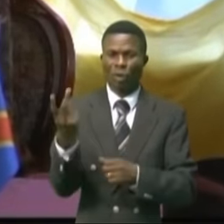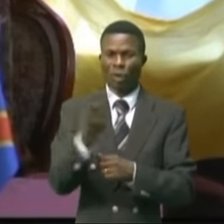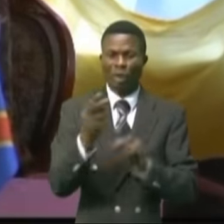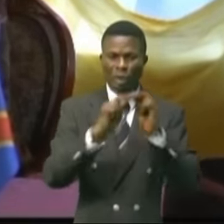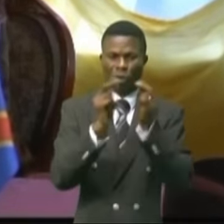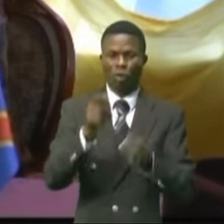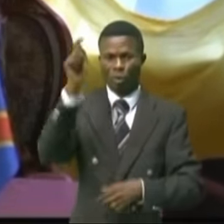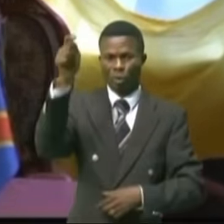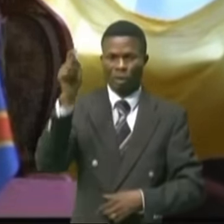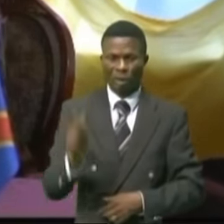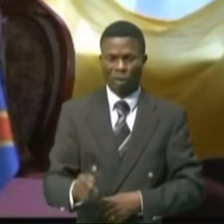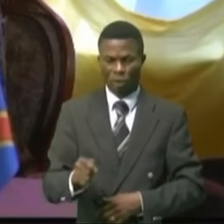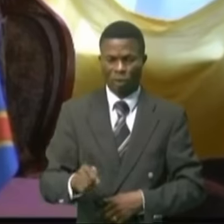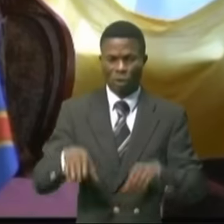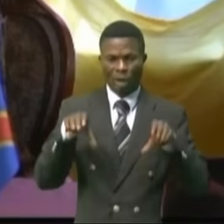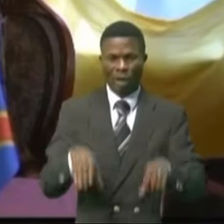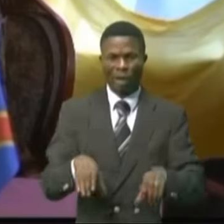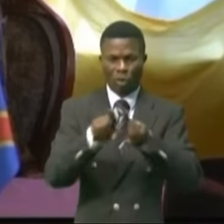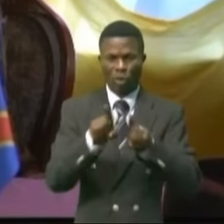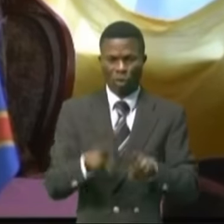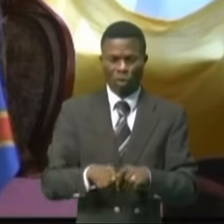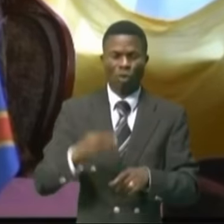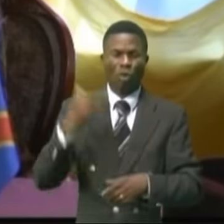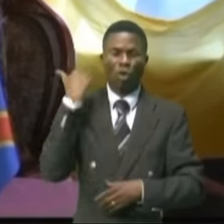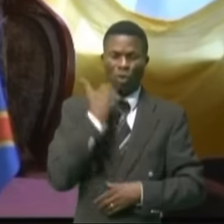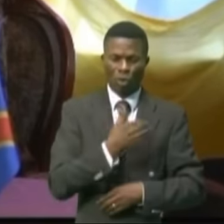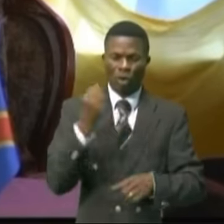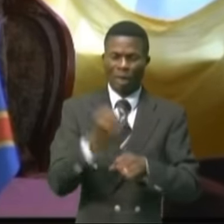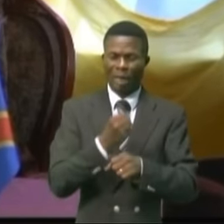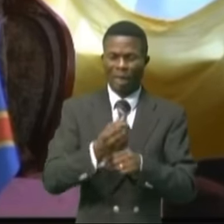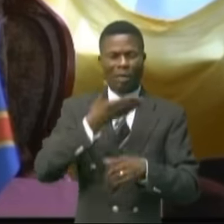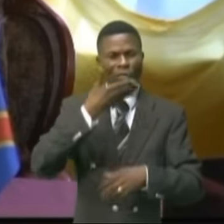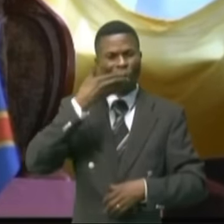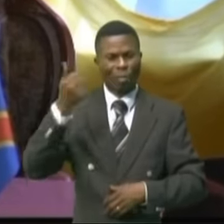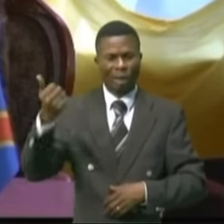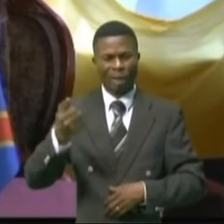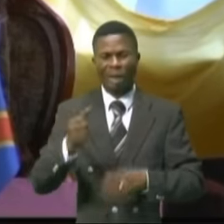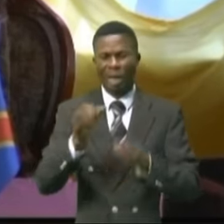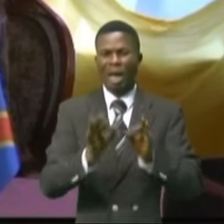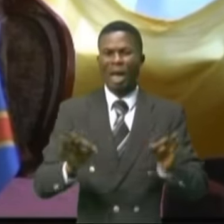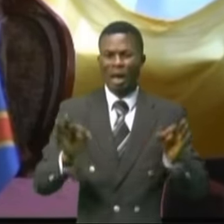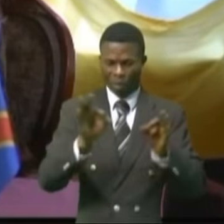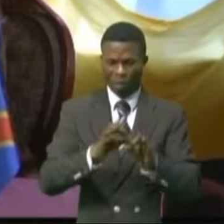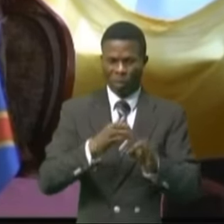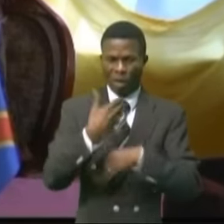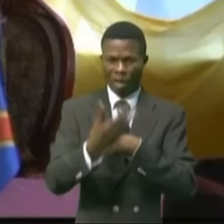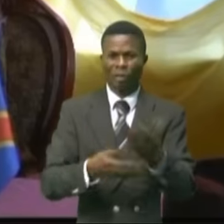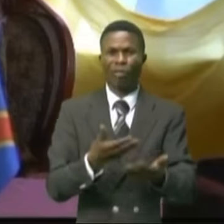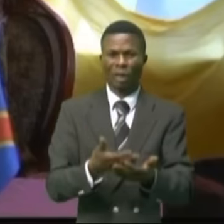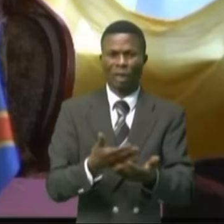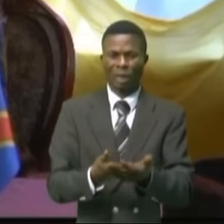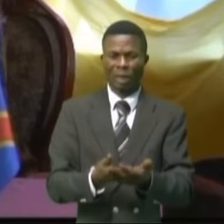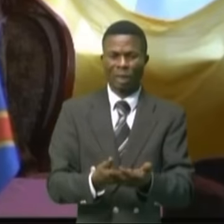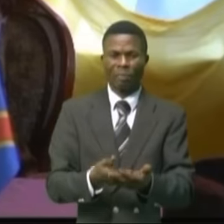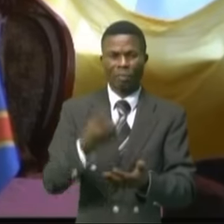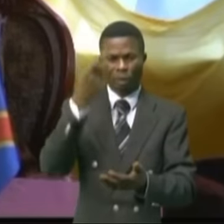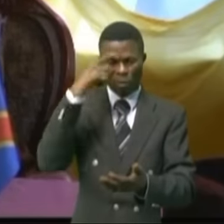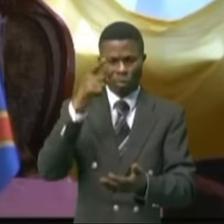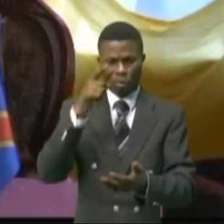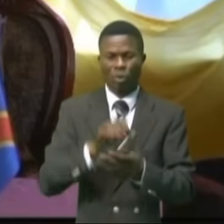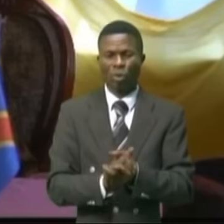armées pour le travail combien louable ils ont dans lesquels sont en train de mener les opérations